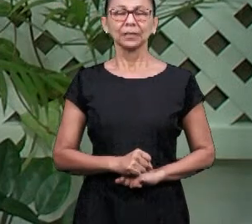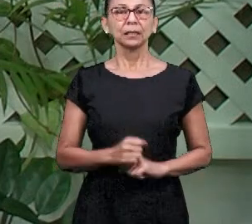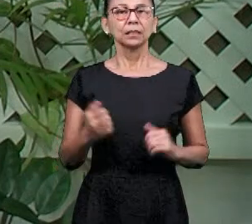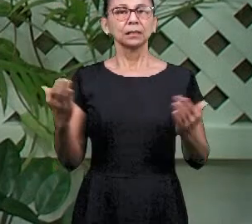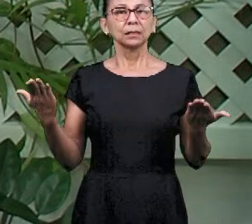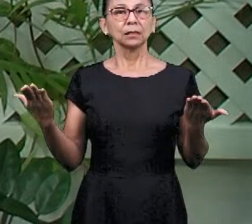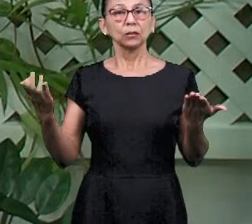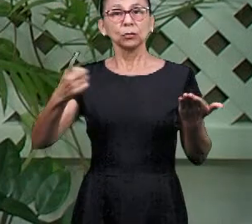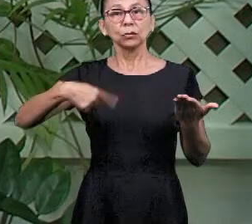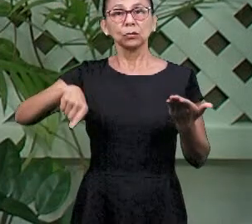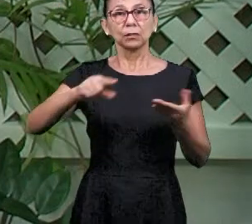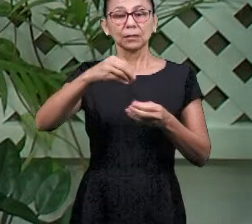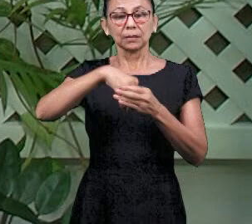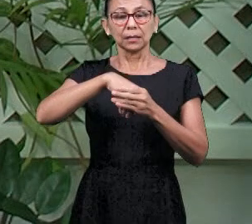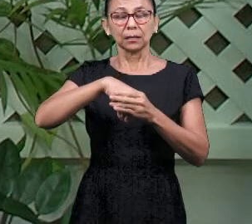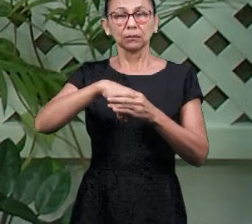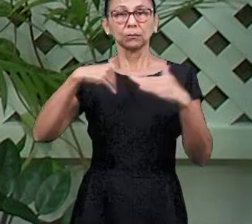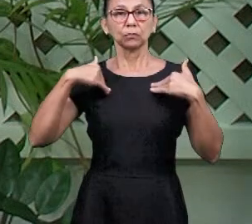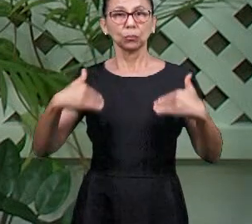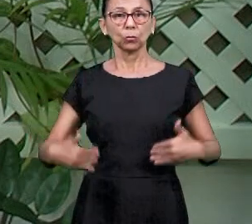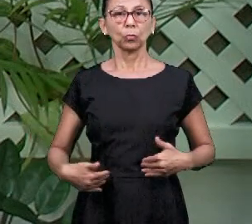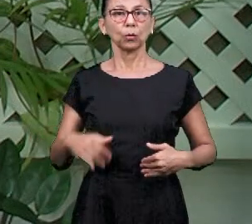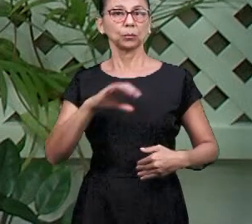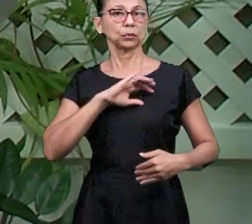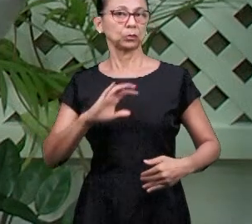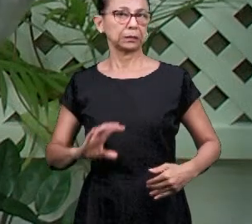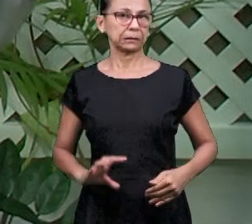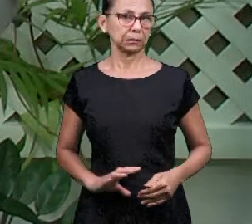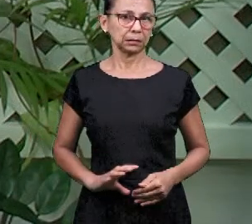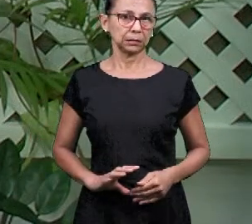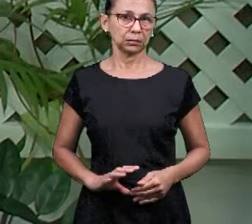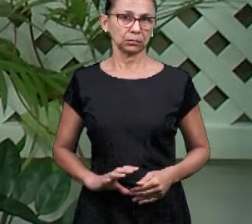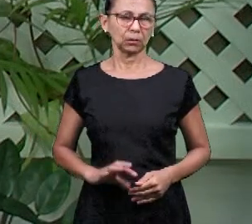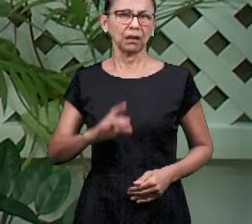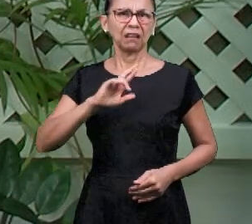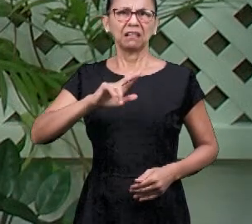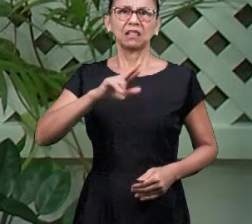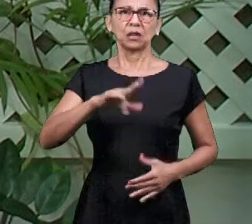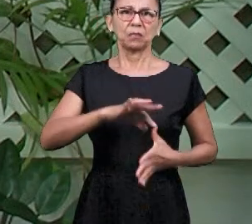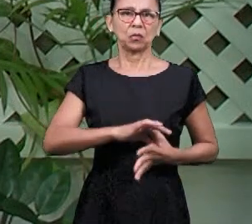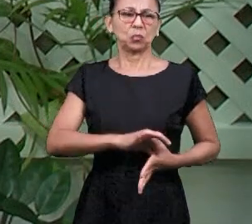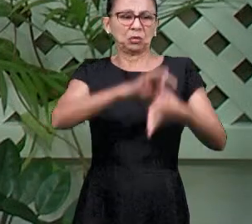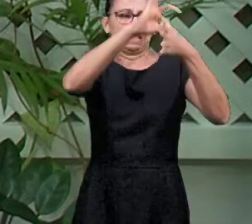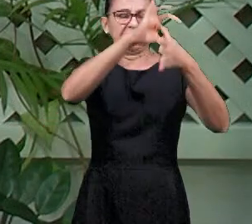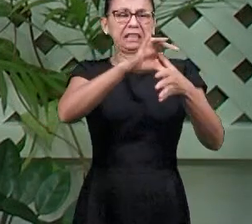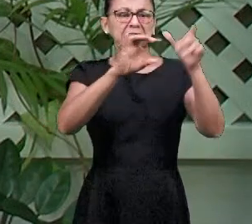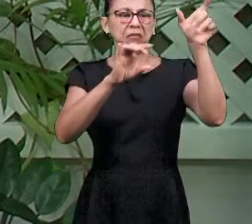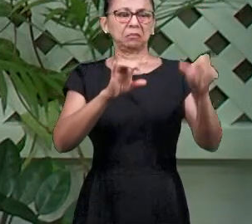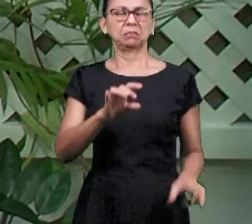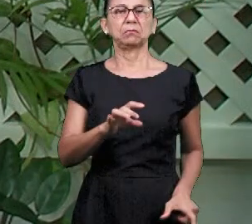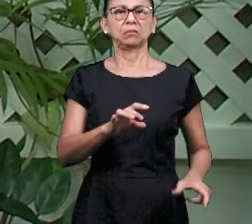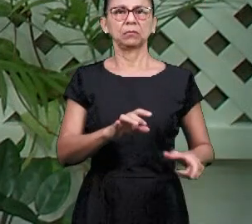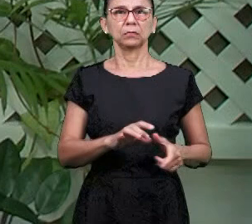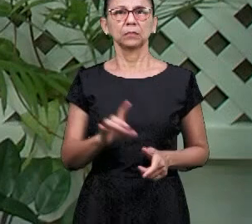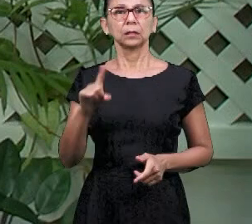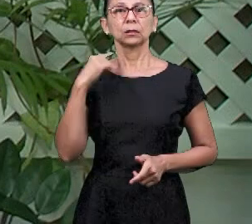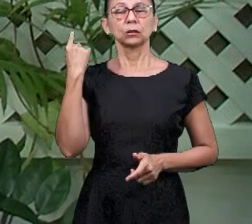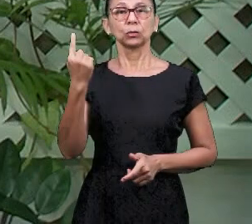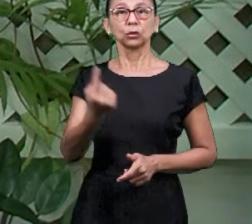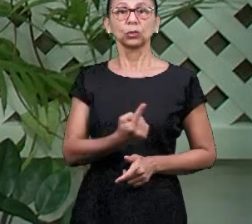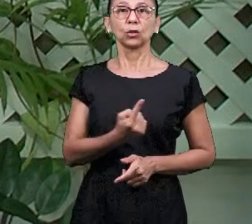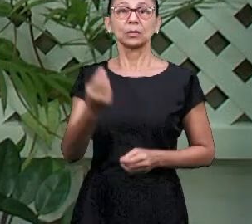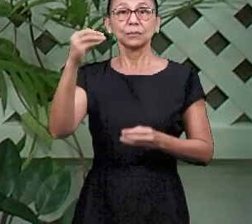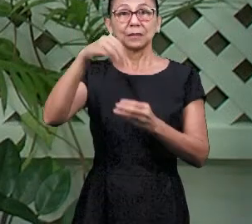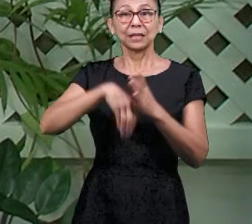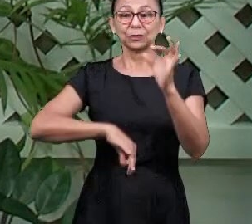seulement Jérusalem qu'on peut sauver, c'est seulement en allant en église telle, ceci, cela, non. L'heure est arrivée